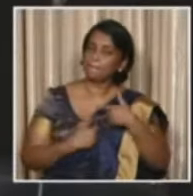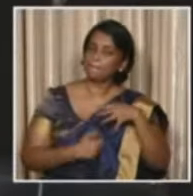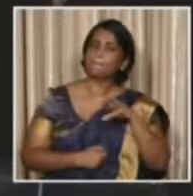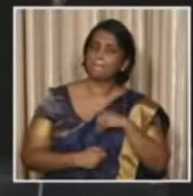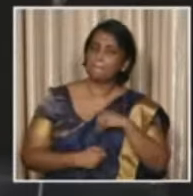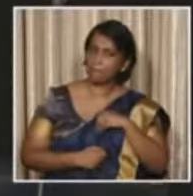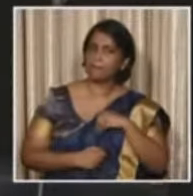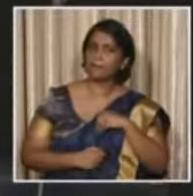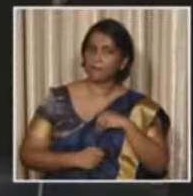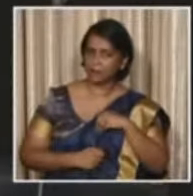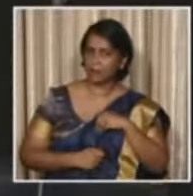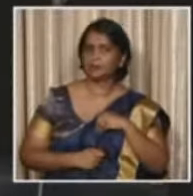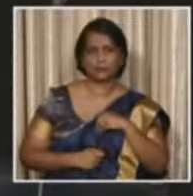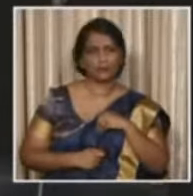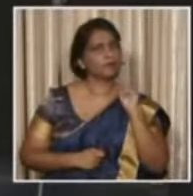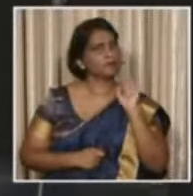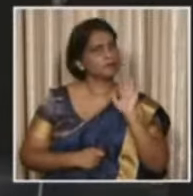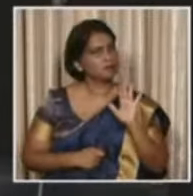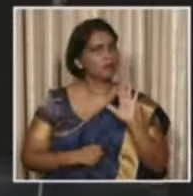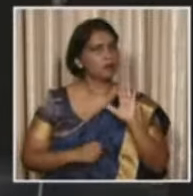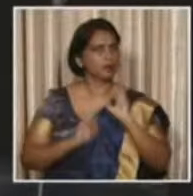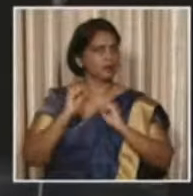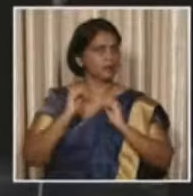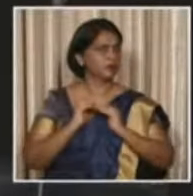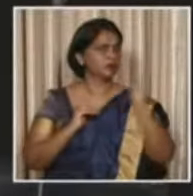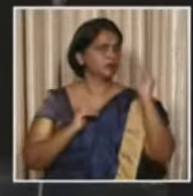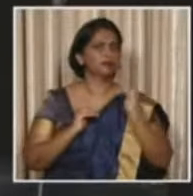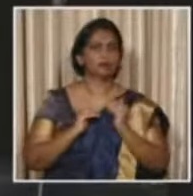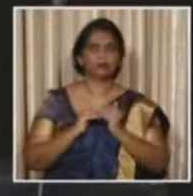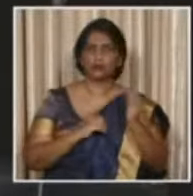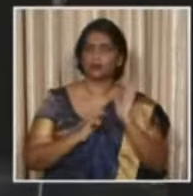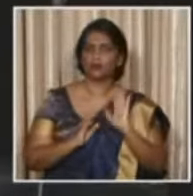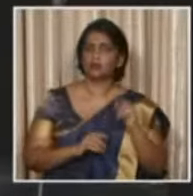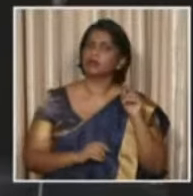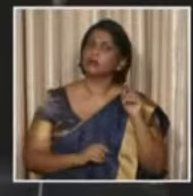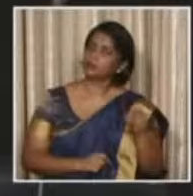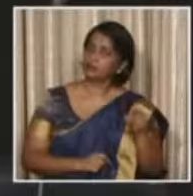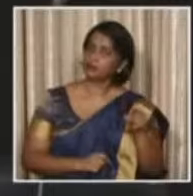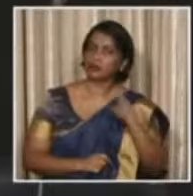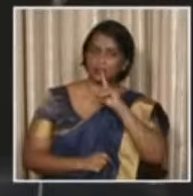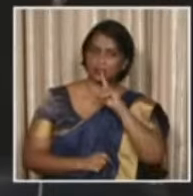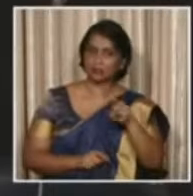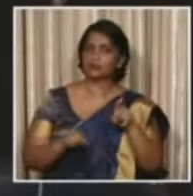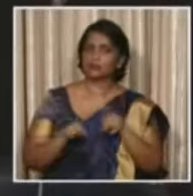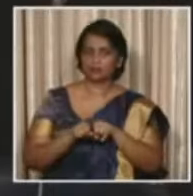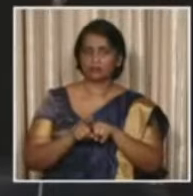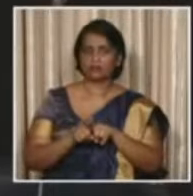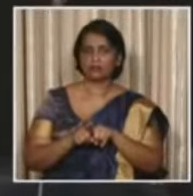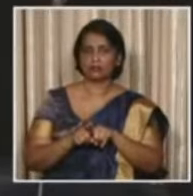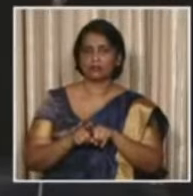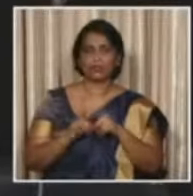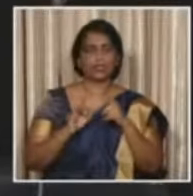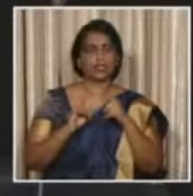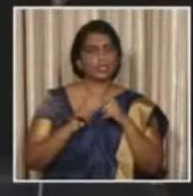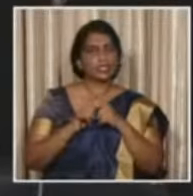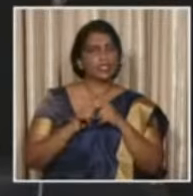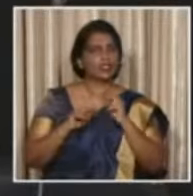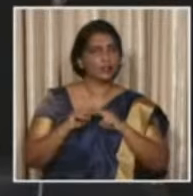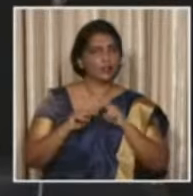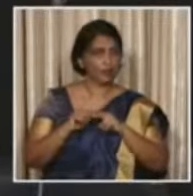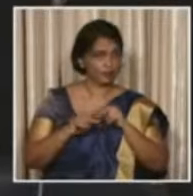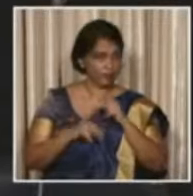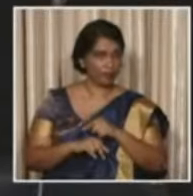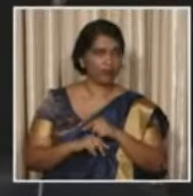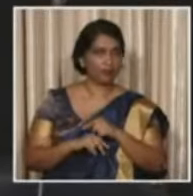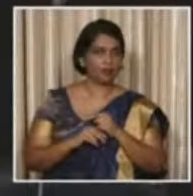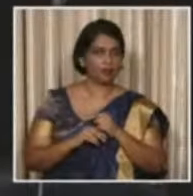අපි අපි අපි 5%ක්ම වූ ආර්ථික වර්ධන වේගයක් විතර යන්න ඕනේ. දැන් ඔබතුමා කියපු කාරණේ තමයි මේ EFF එකේ තියෙන